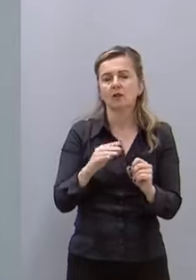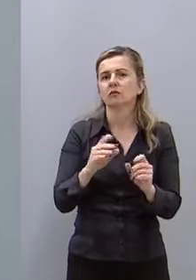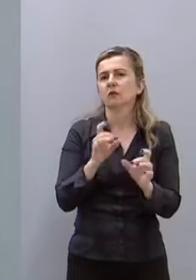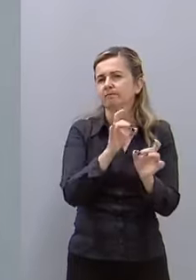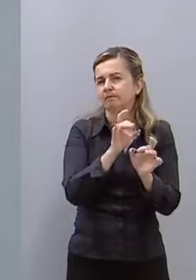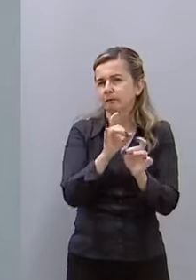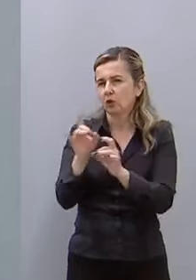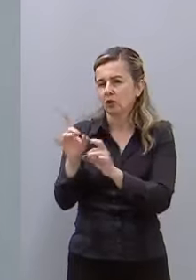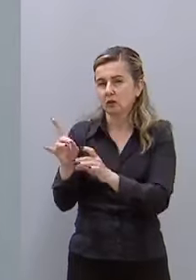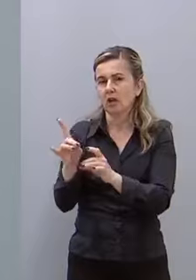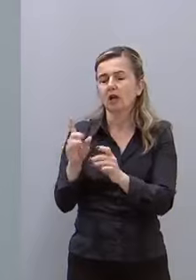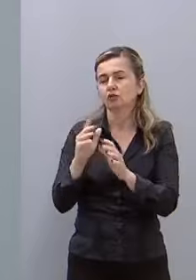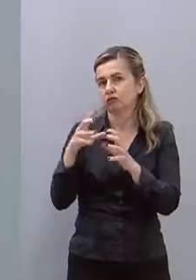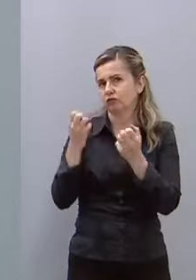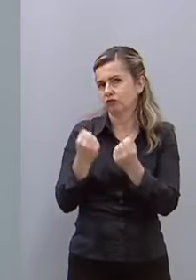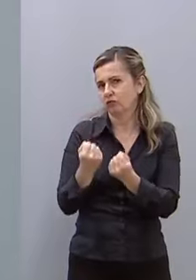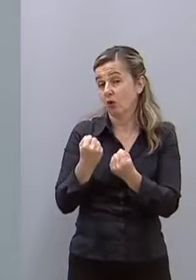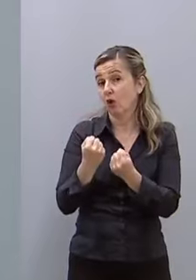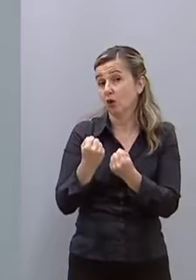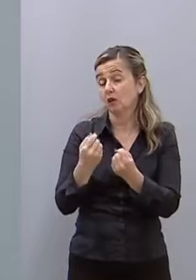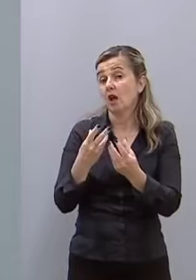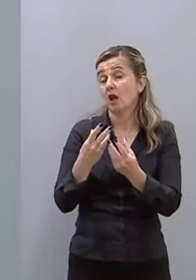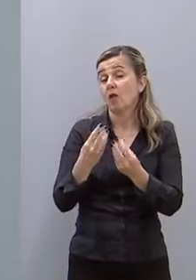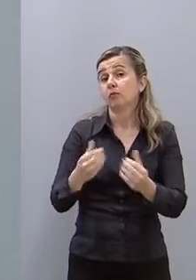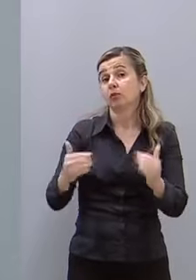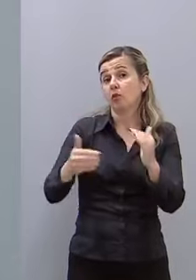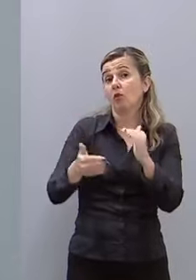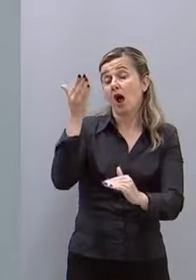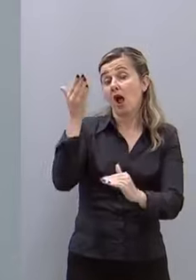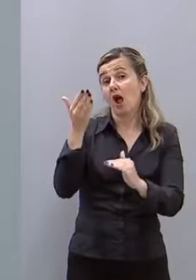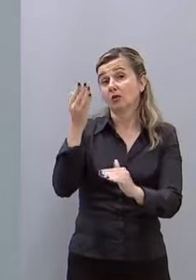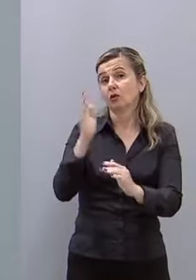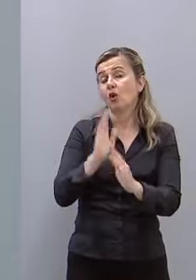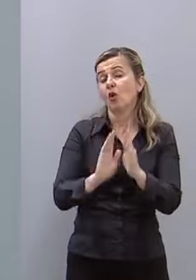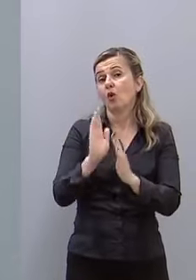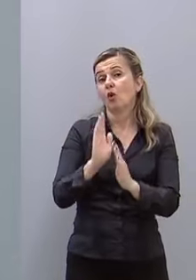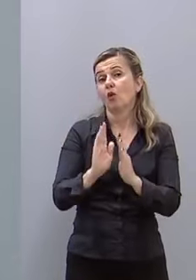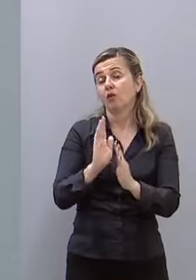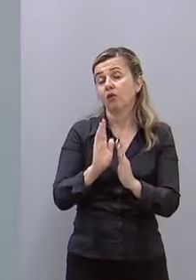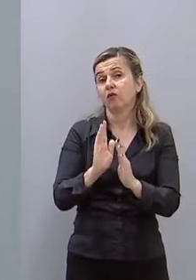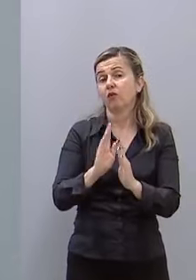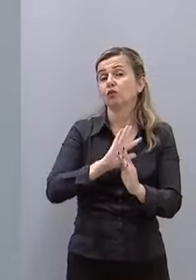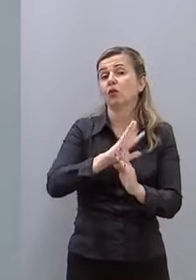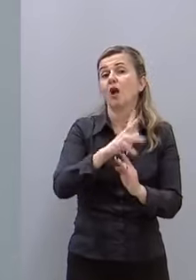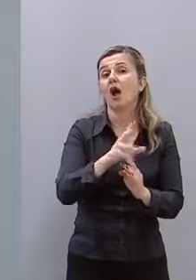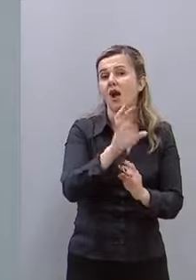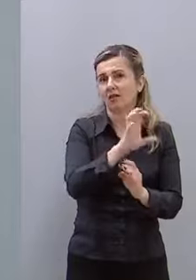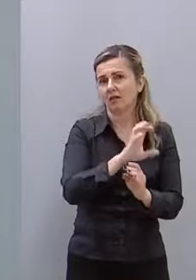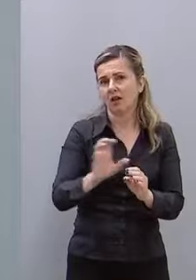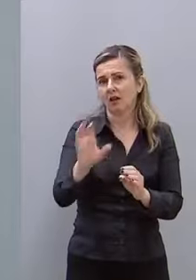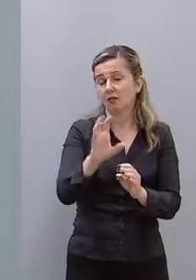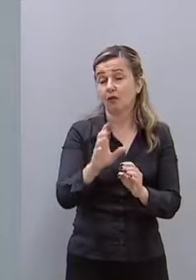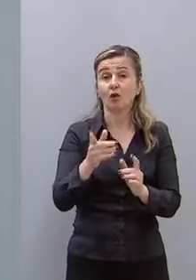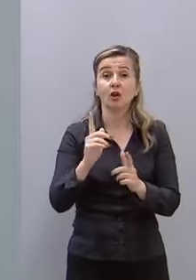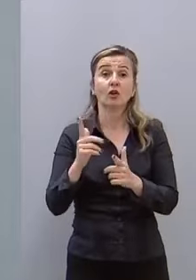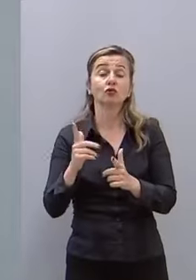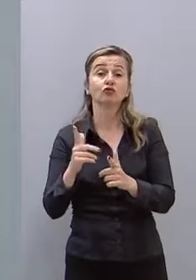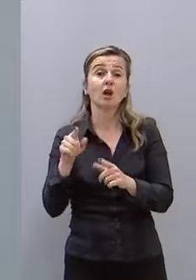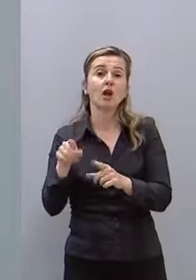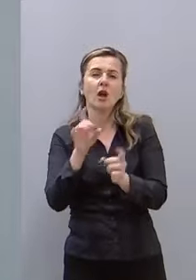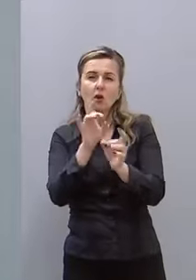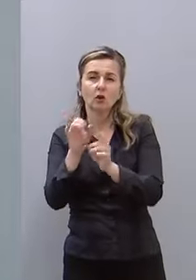importante nelle scorse settimane ben più alto purtroppo purtroppo nel senso scientifico di altri territori che non hanno avuto un